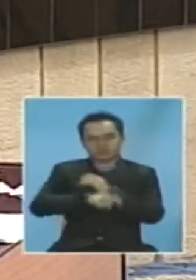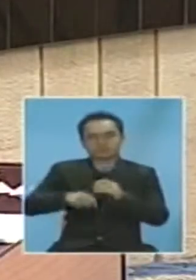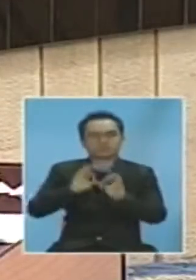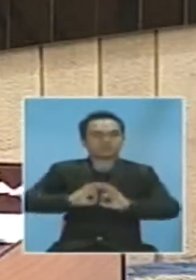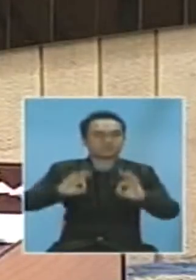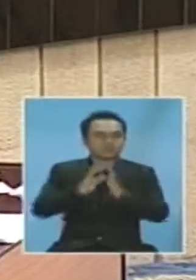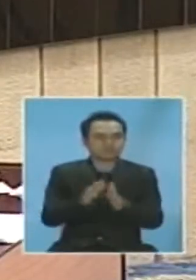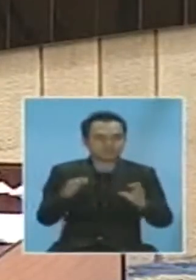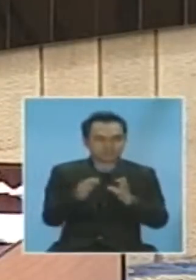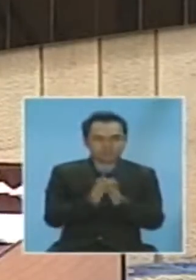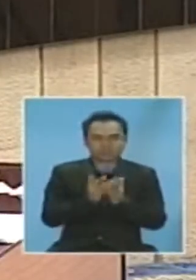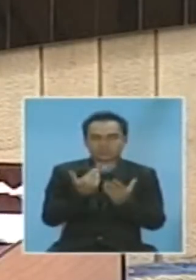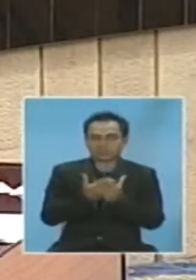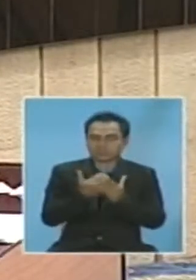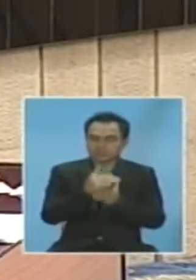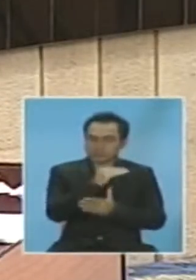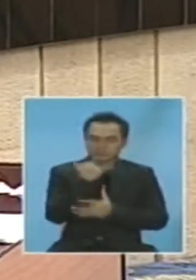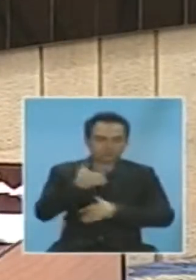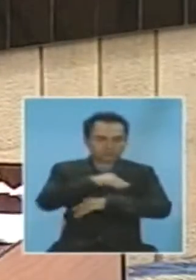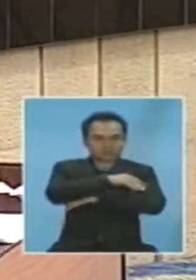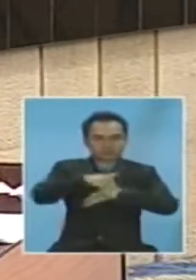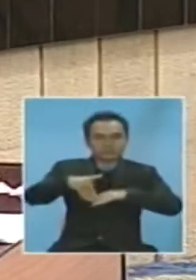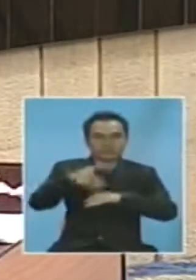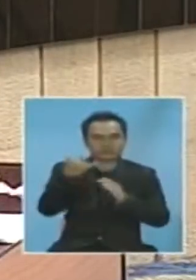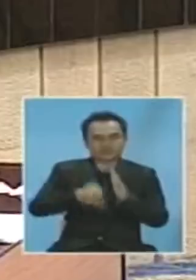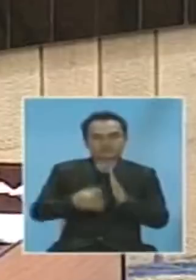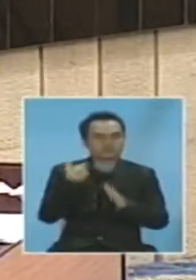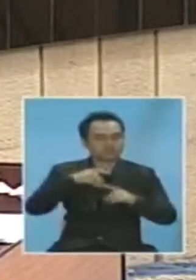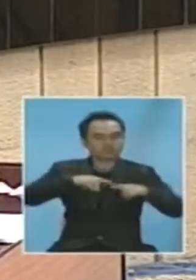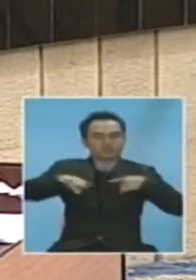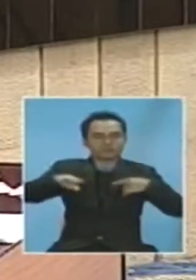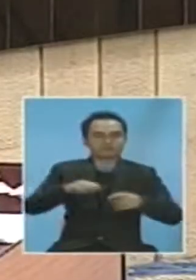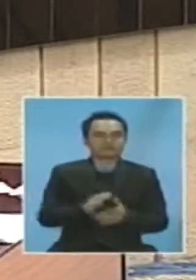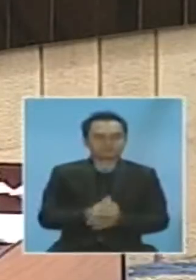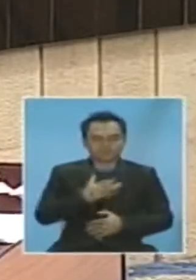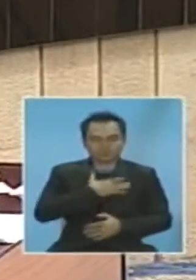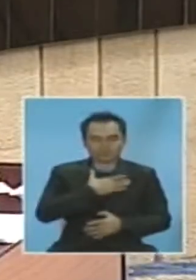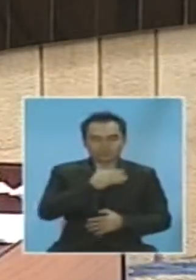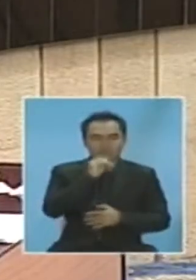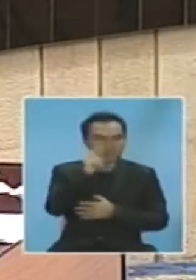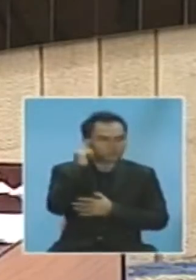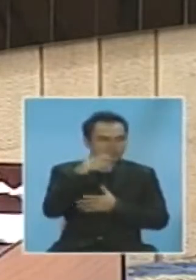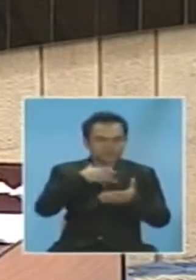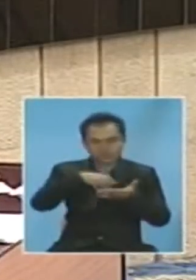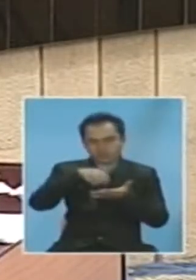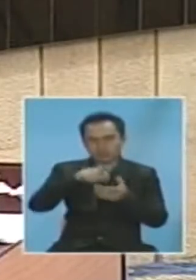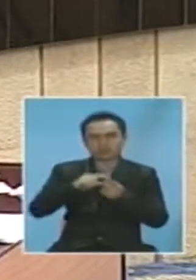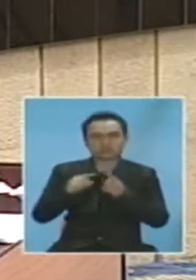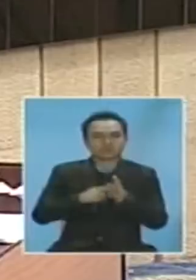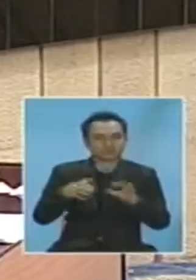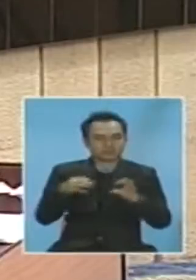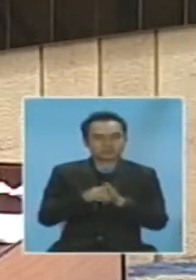ขขาดทุนทางบัญชีที่ไม่ถูกต้องค่ะดิฉันเห็นว่า ข้ออ้างในการตัดพยานทั้งหมดที่ดิฉันกล่